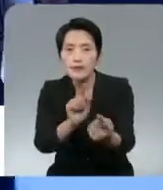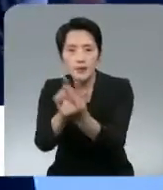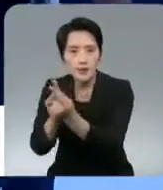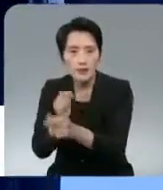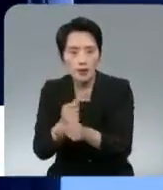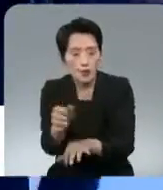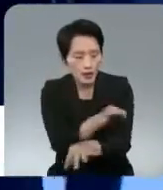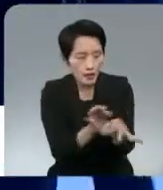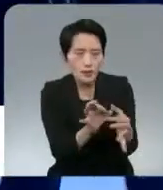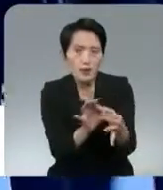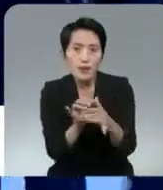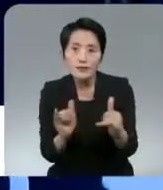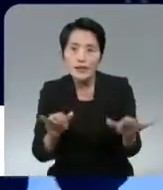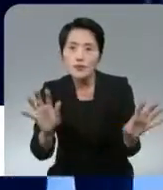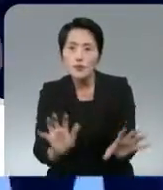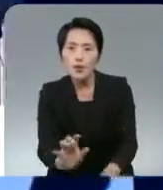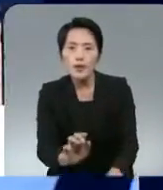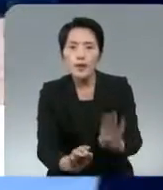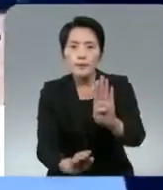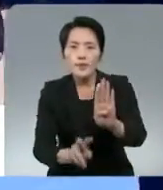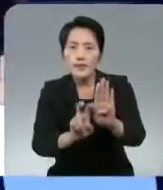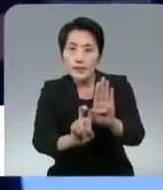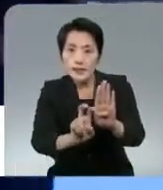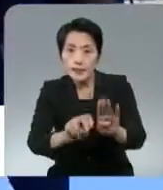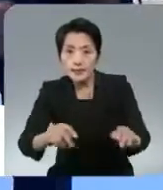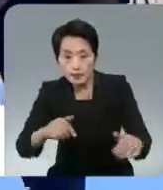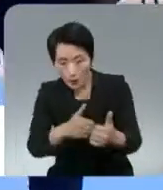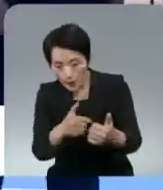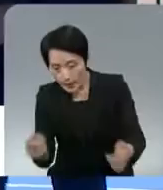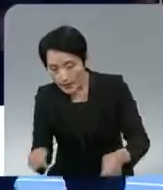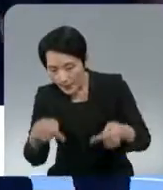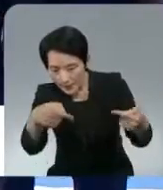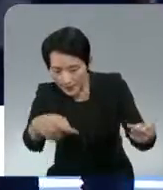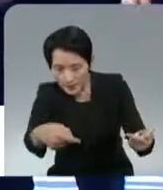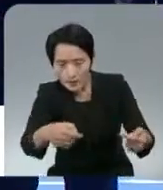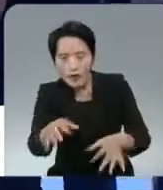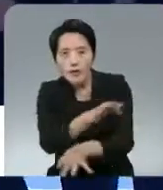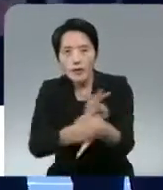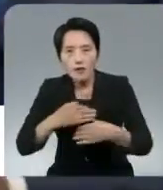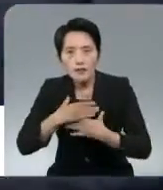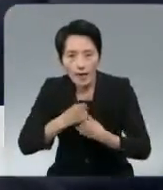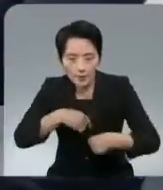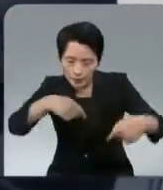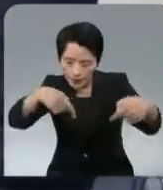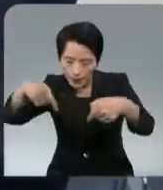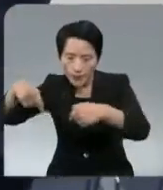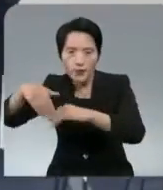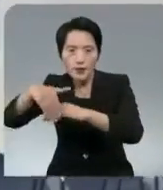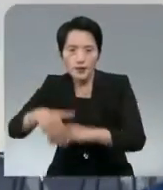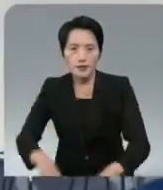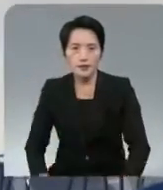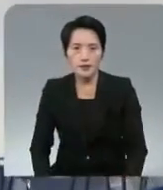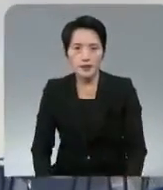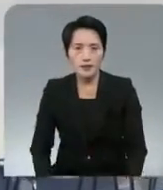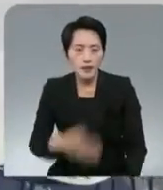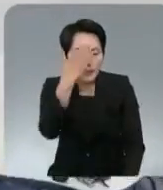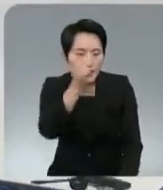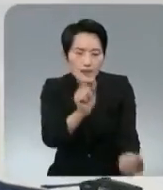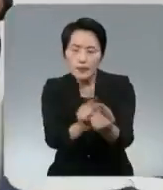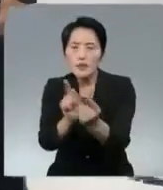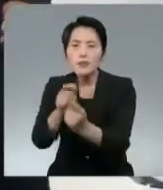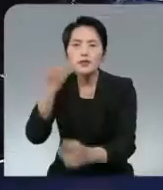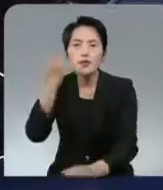indopazifischen Strategie repräsentiert werde damit werde das Grundgerüste Außenpolitik aller jungen vervollständigt